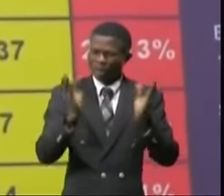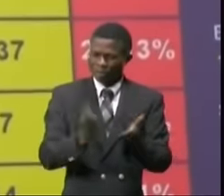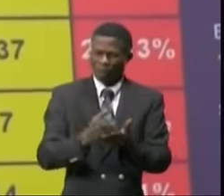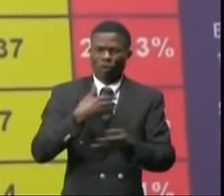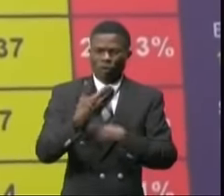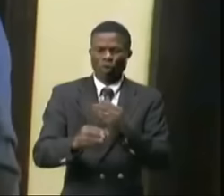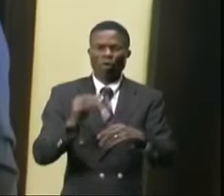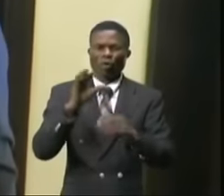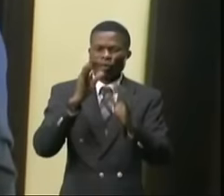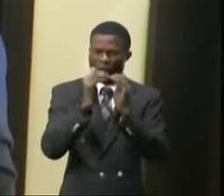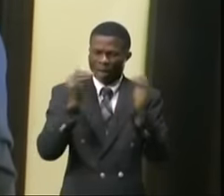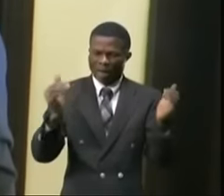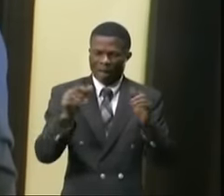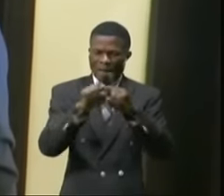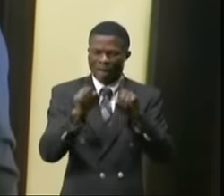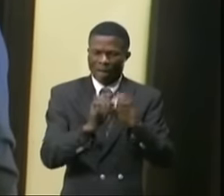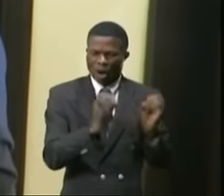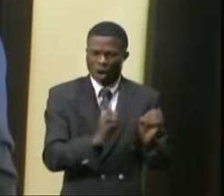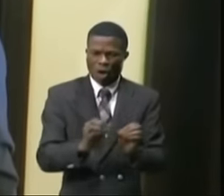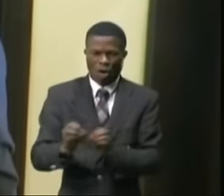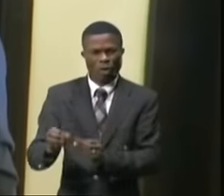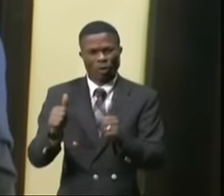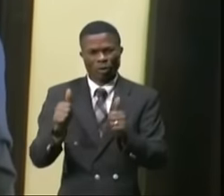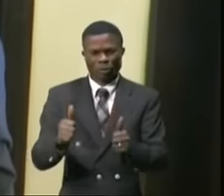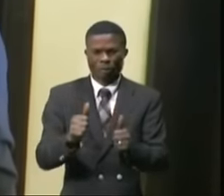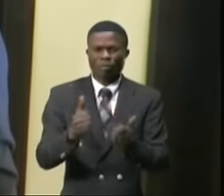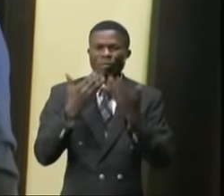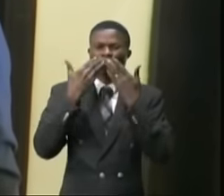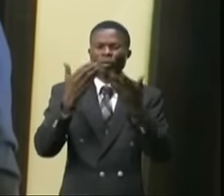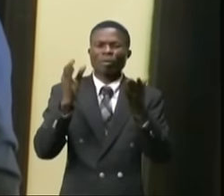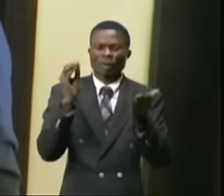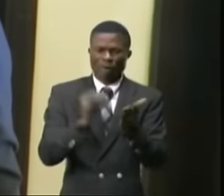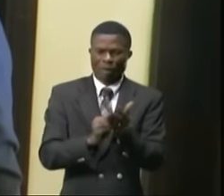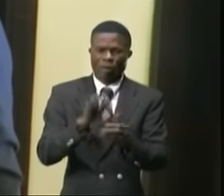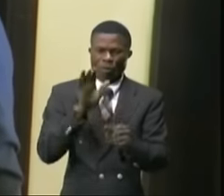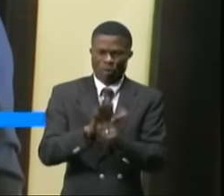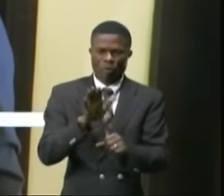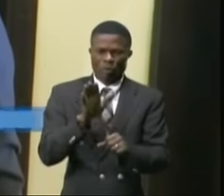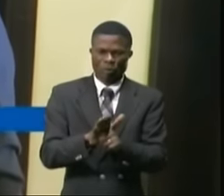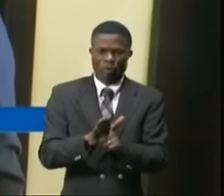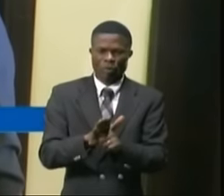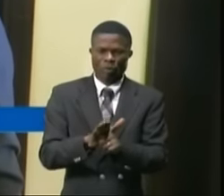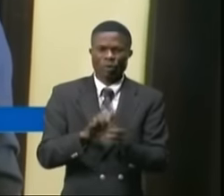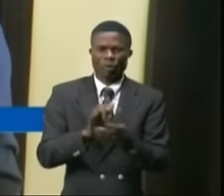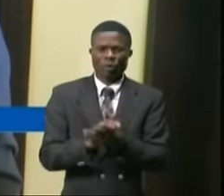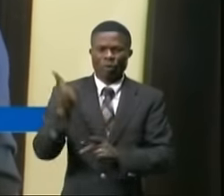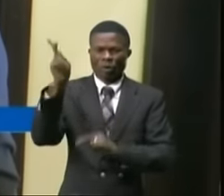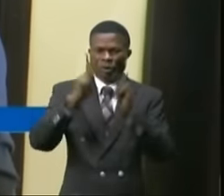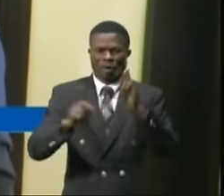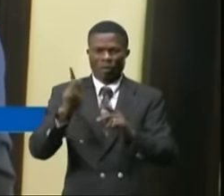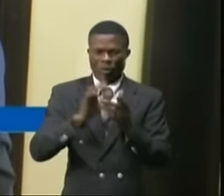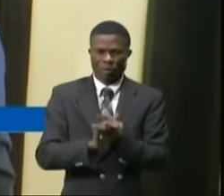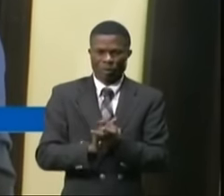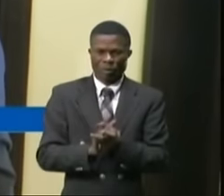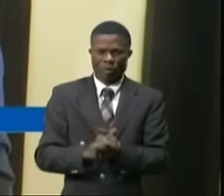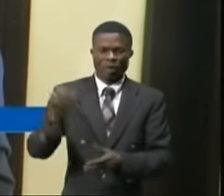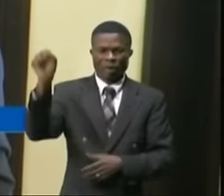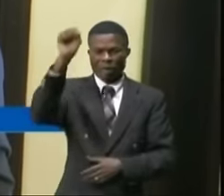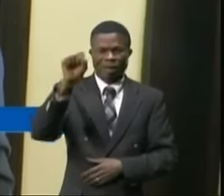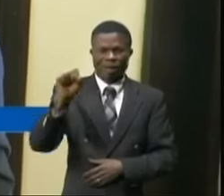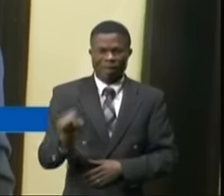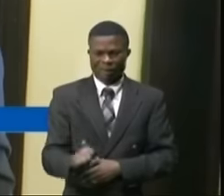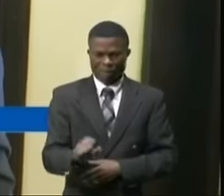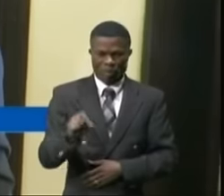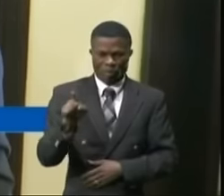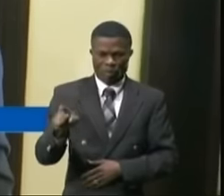dans l'ordre. Et je tiens aussi à remercier personnellement le peuple des États de Sélémor